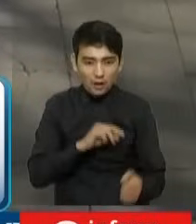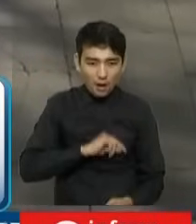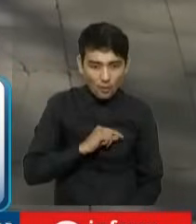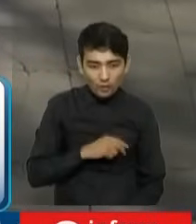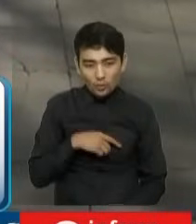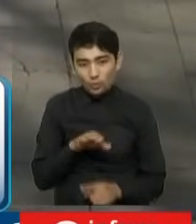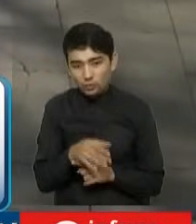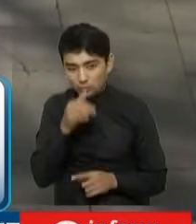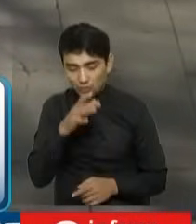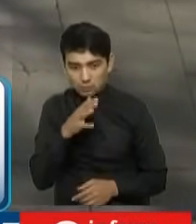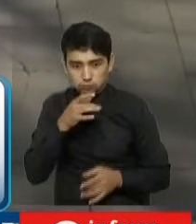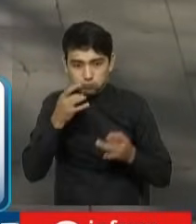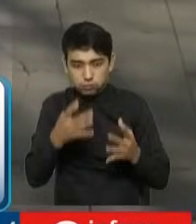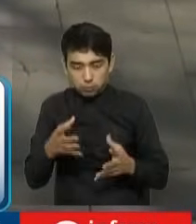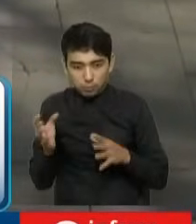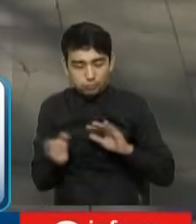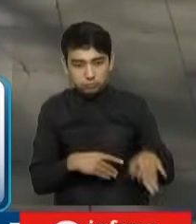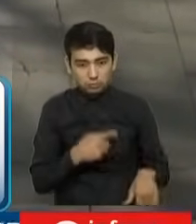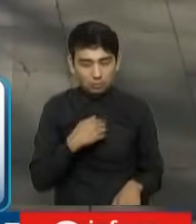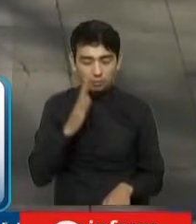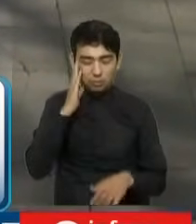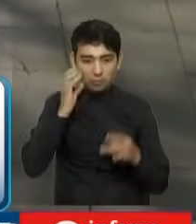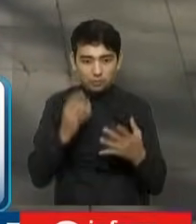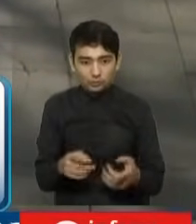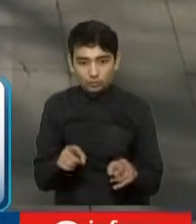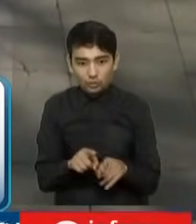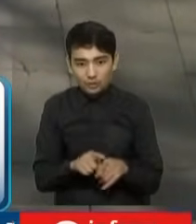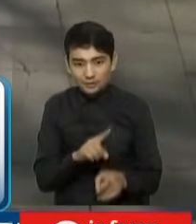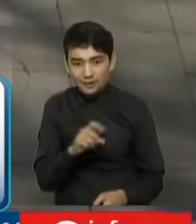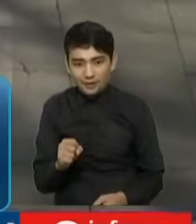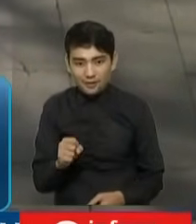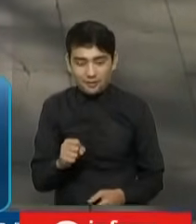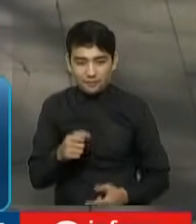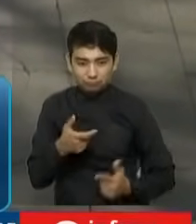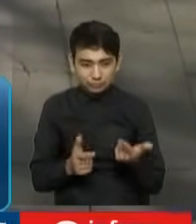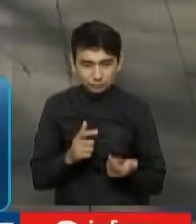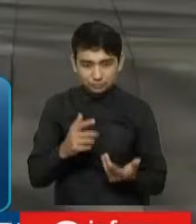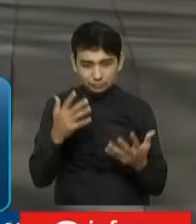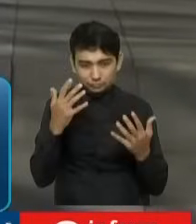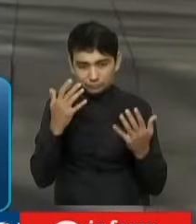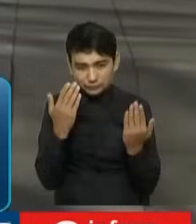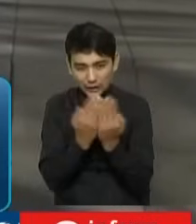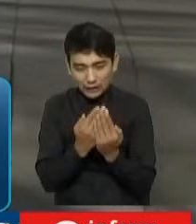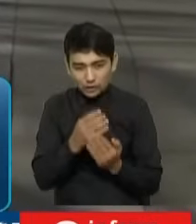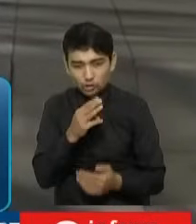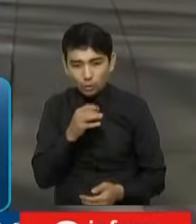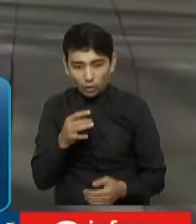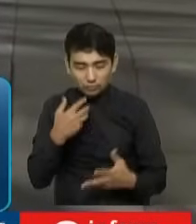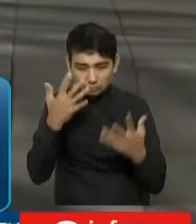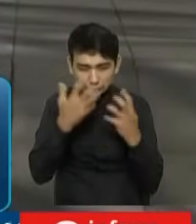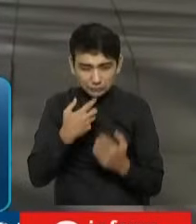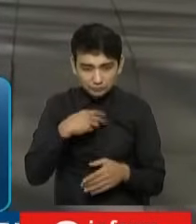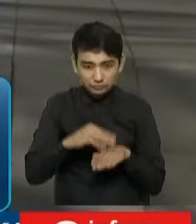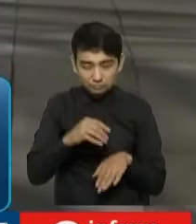время просто пролетело. Мы его проспали. Мы его проспали за плотными закрытыми шторами. Мы говорим о том, что мы